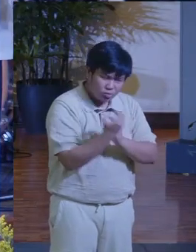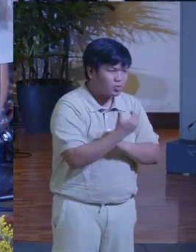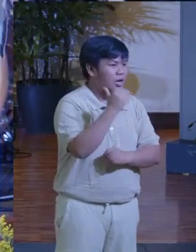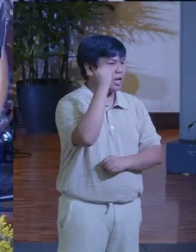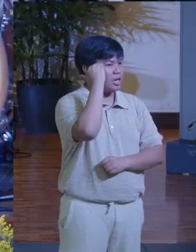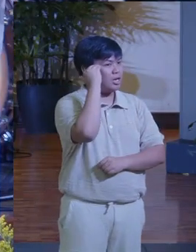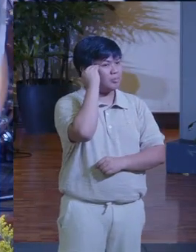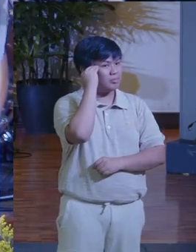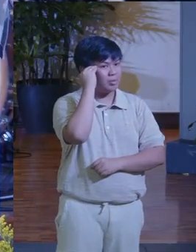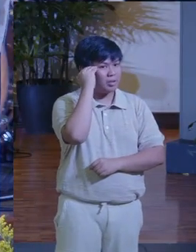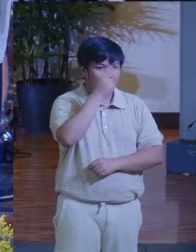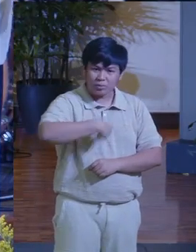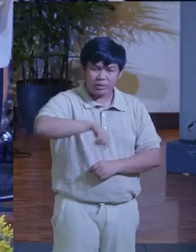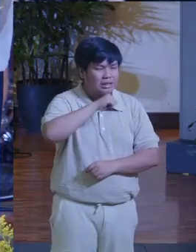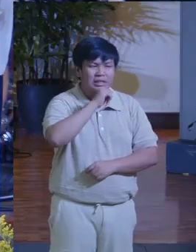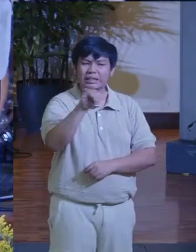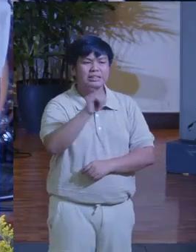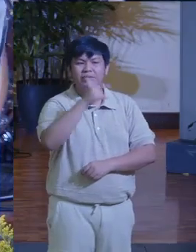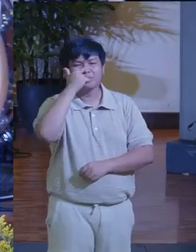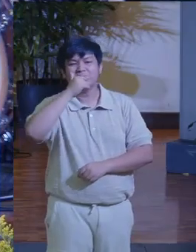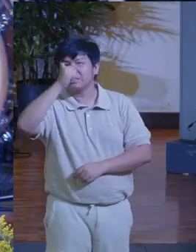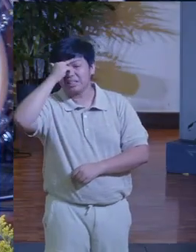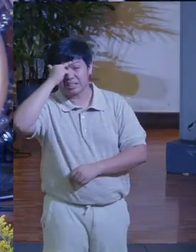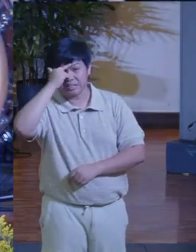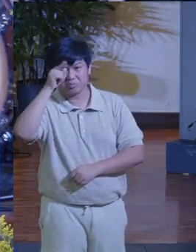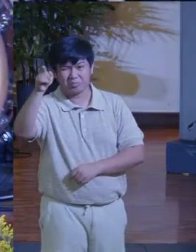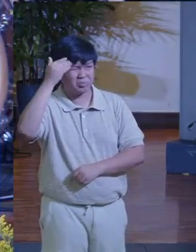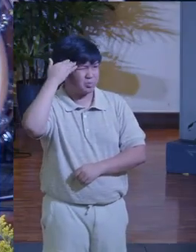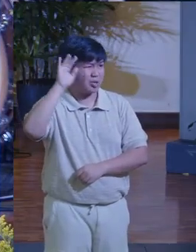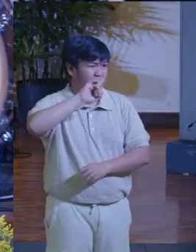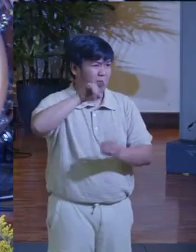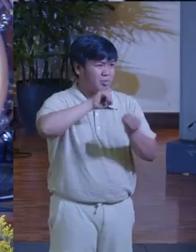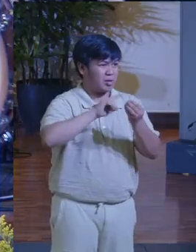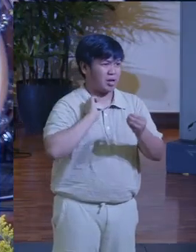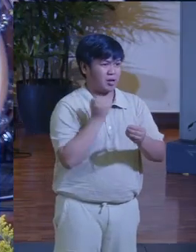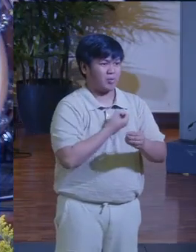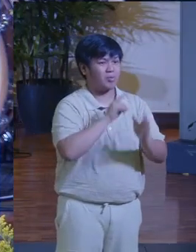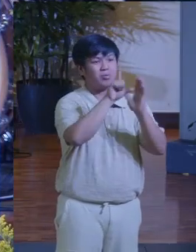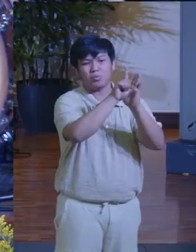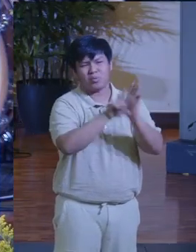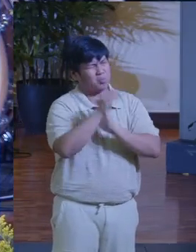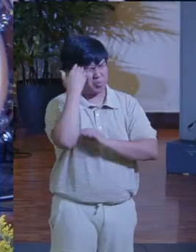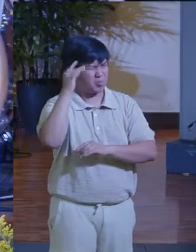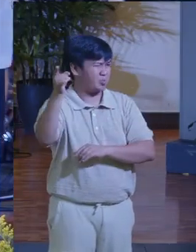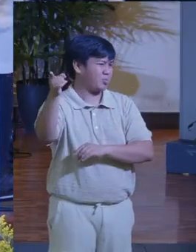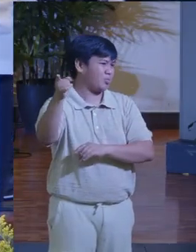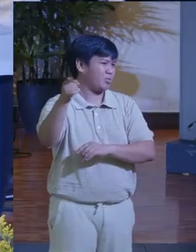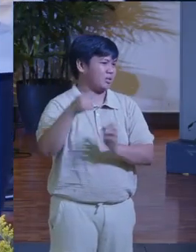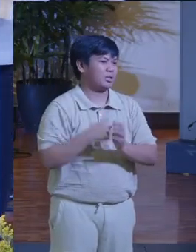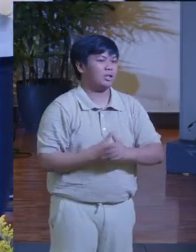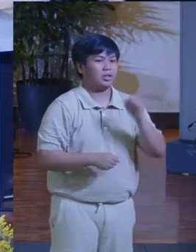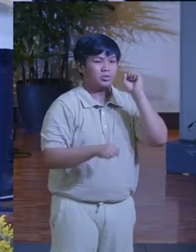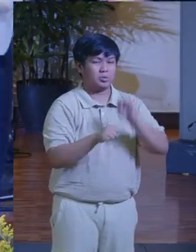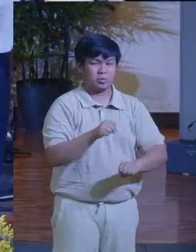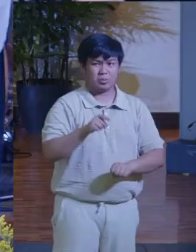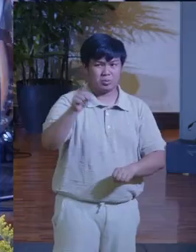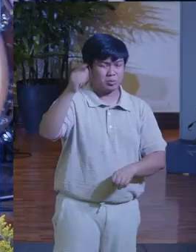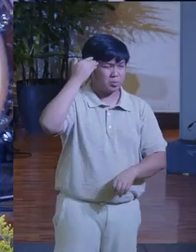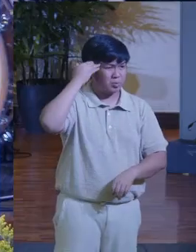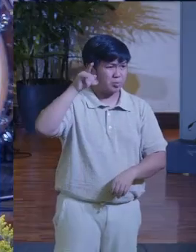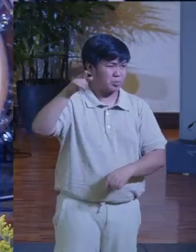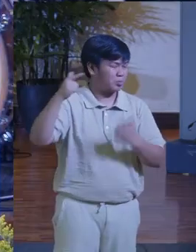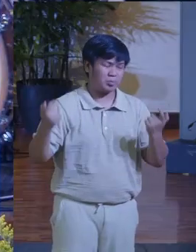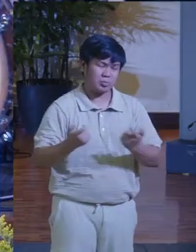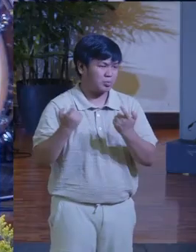not Gentile sinners. Hindi tayo katulad ng mga hentil na walang binigay na batas sa kanila, datapwat hindi nila alam na sila